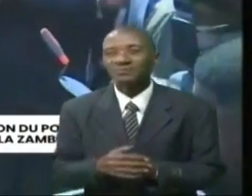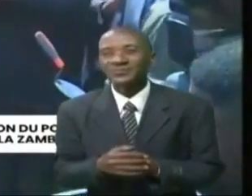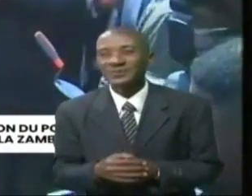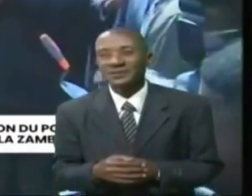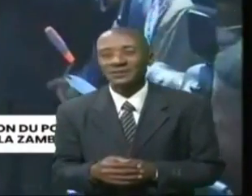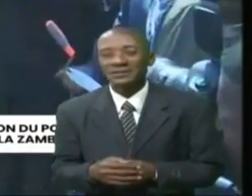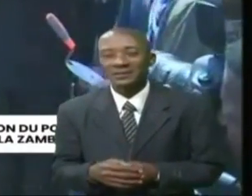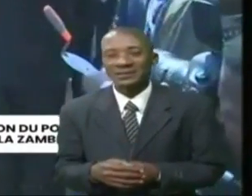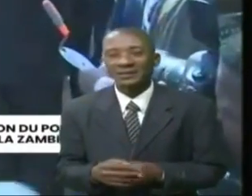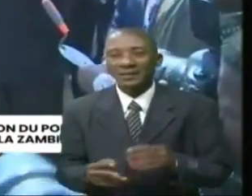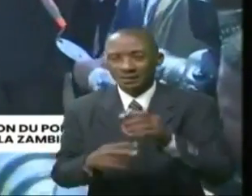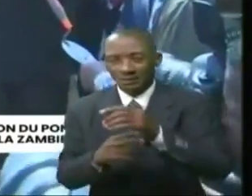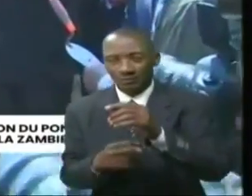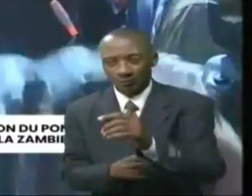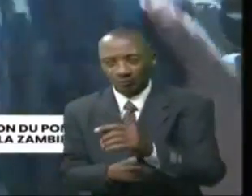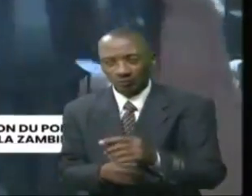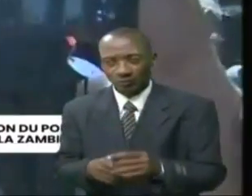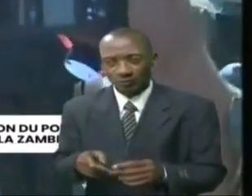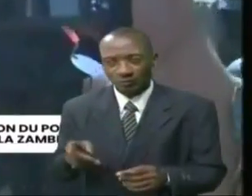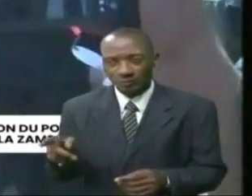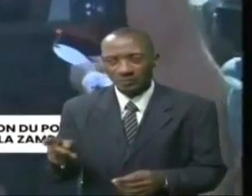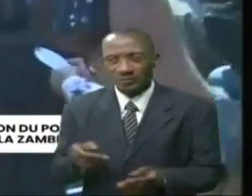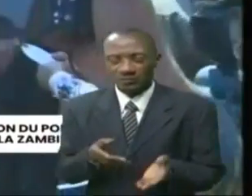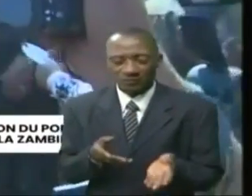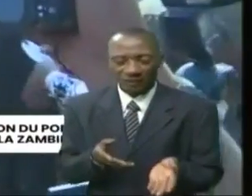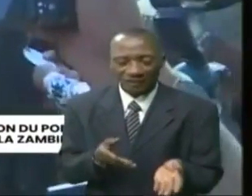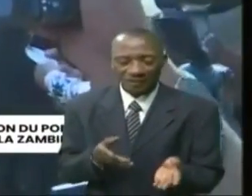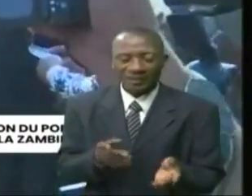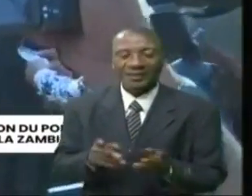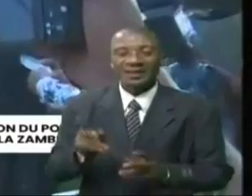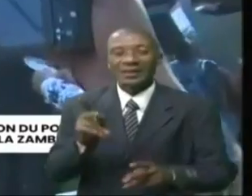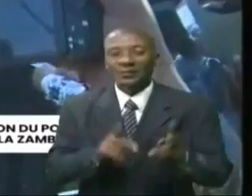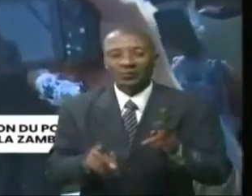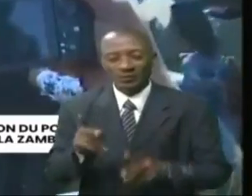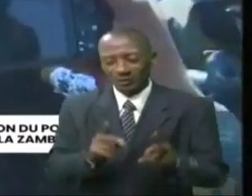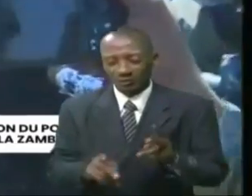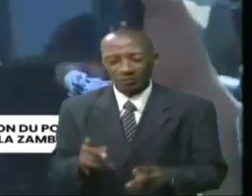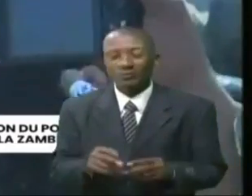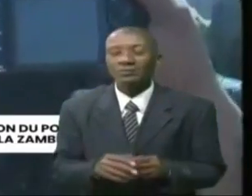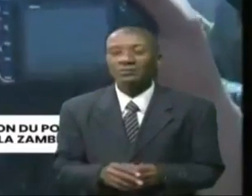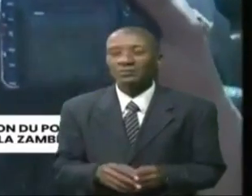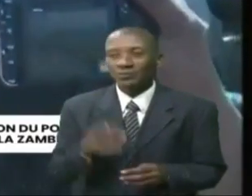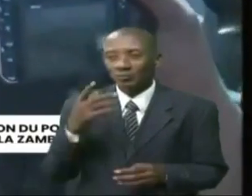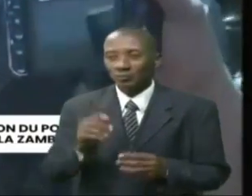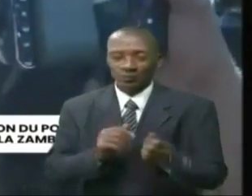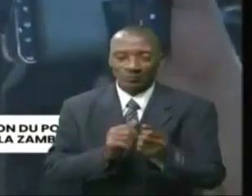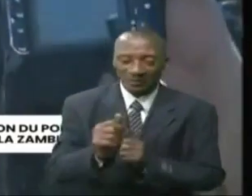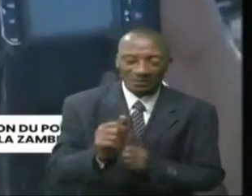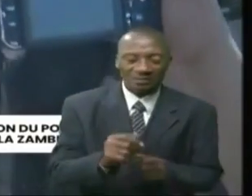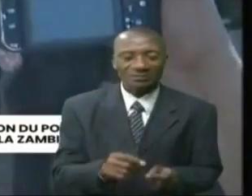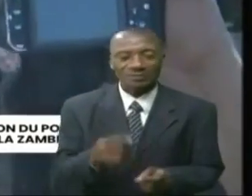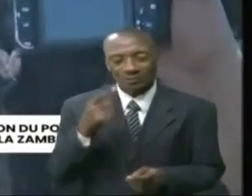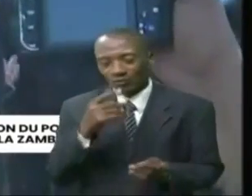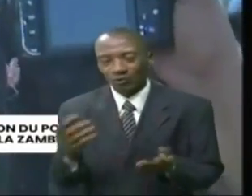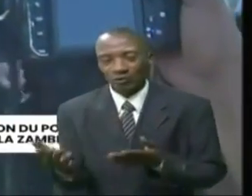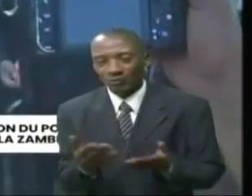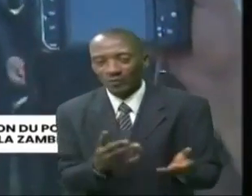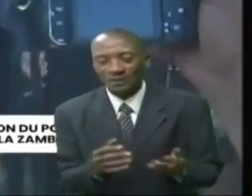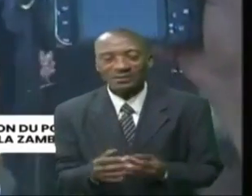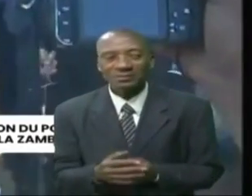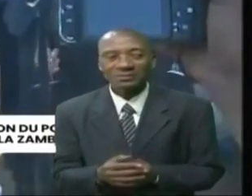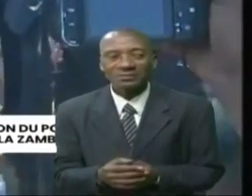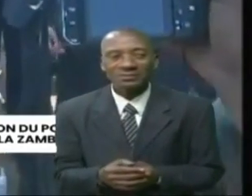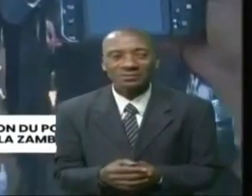diront à tout jamais leur reconnaissance, car l'achèvement de l'ouvrage pour lequel vous allez poser